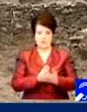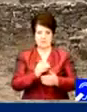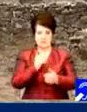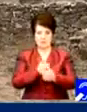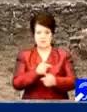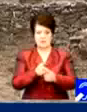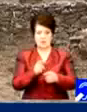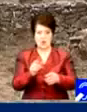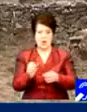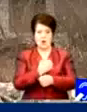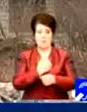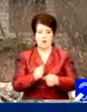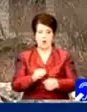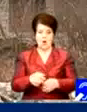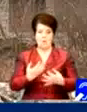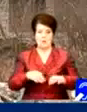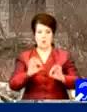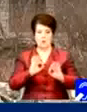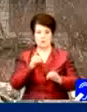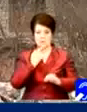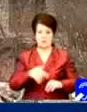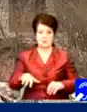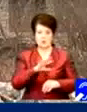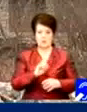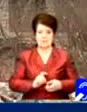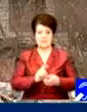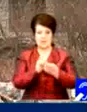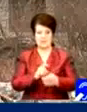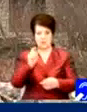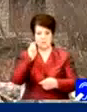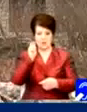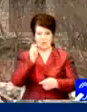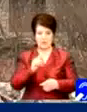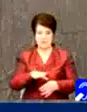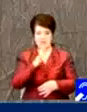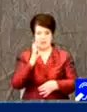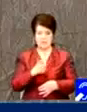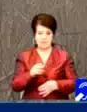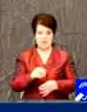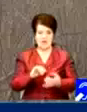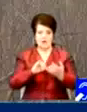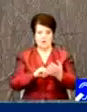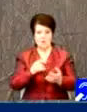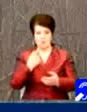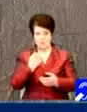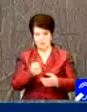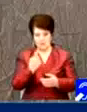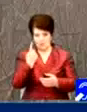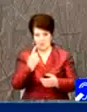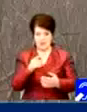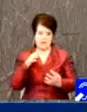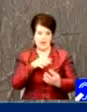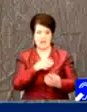urmată de o bătaie. Procurorii spun că tot scandalul a pornit de la faptul că bărbatul și-ar fi insultat concubina, mama unuia dintre